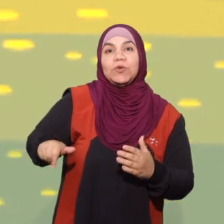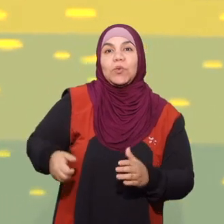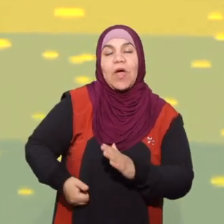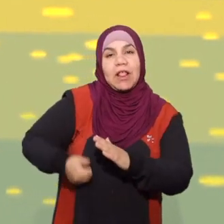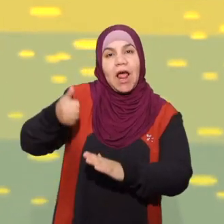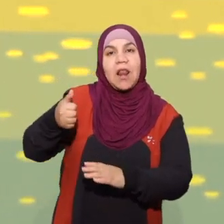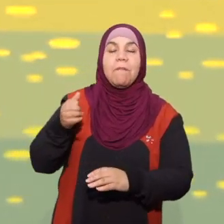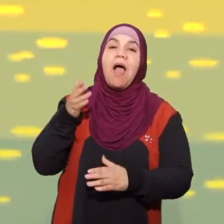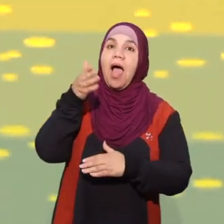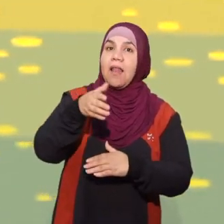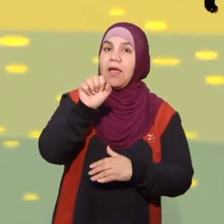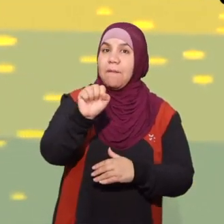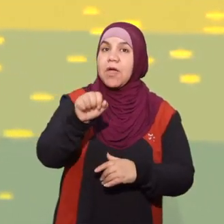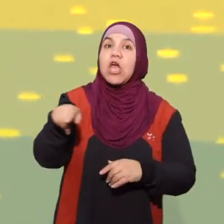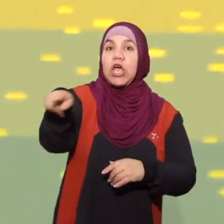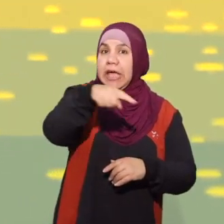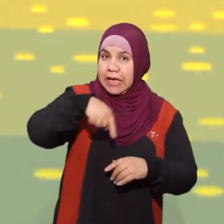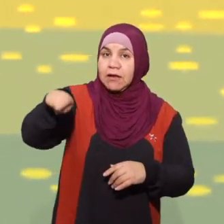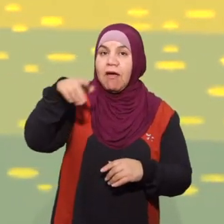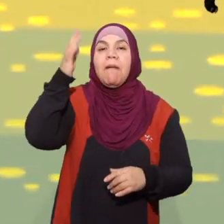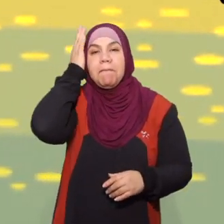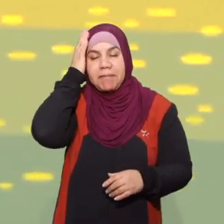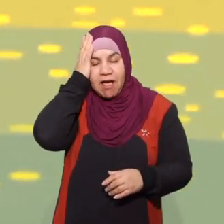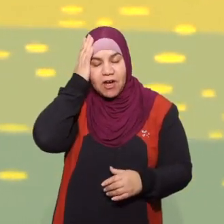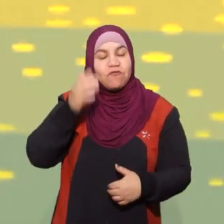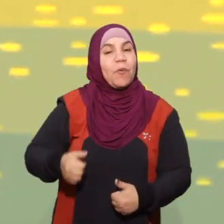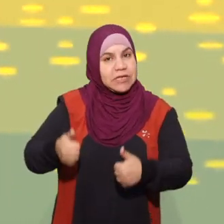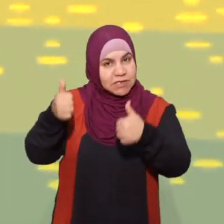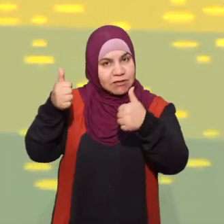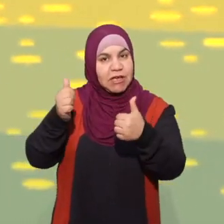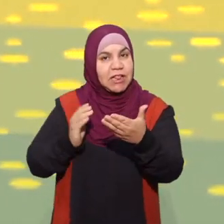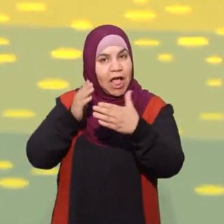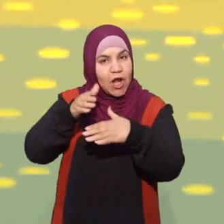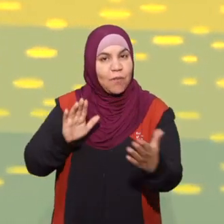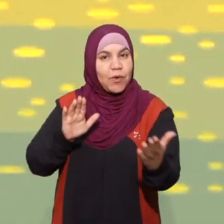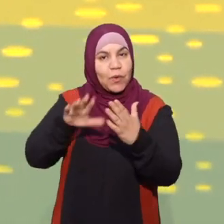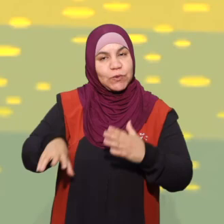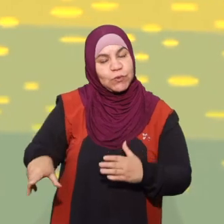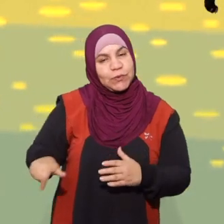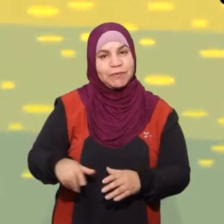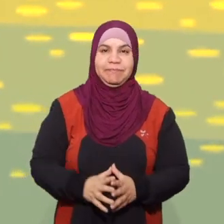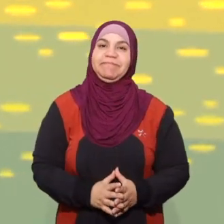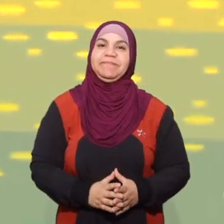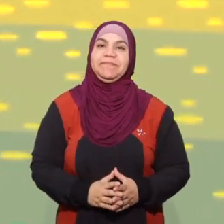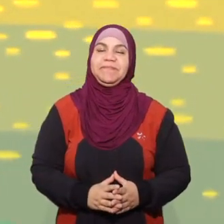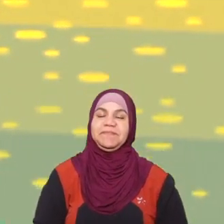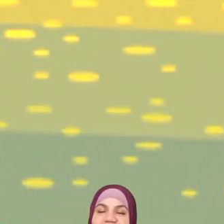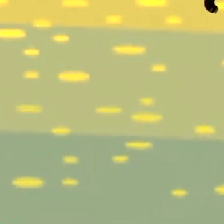ويتغلب عليهم. أما نحن فنستطيع ذلك لو أردنا.